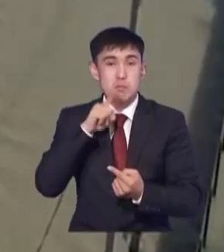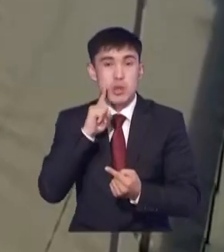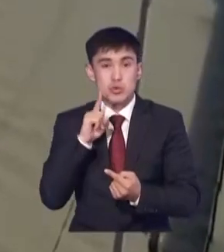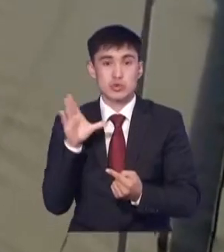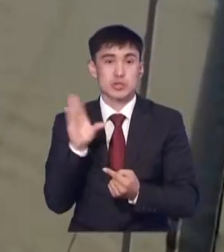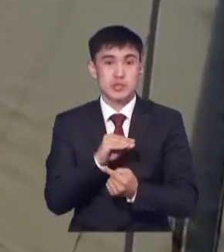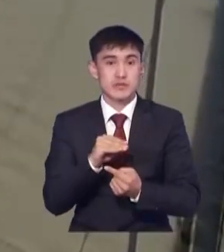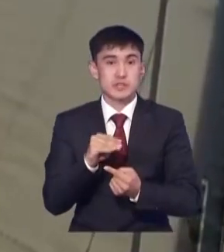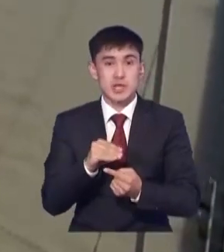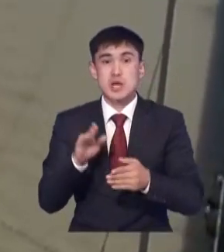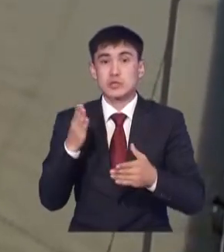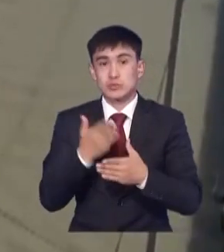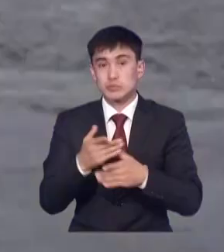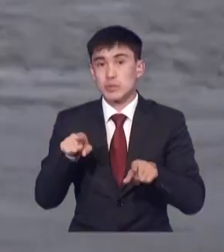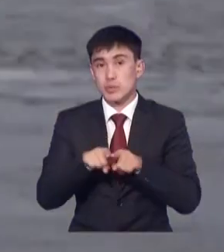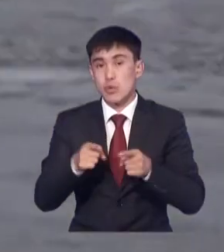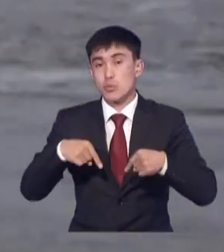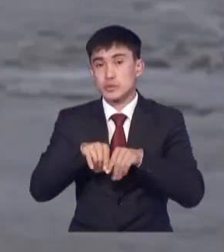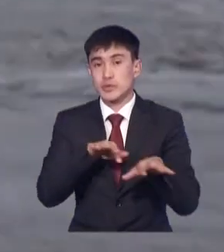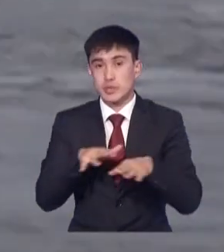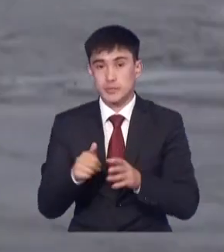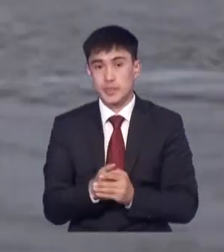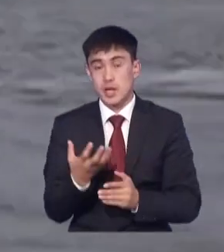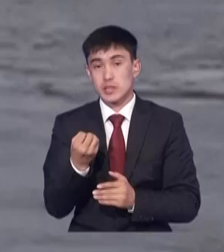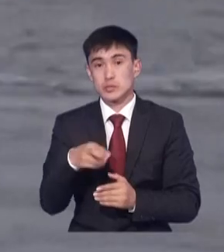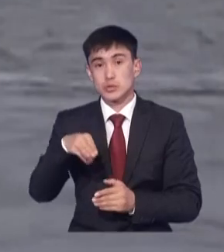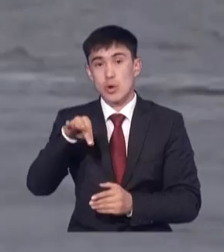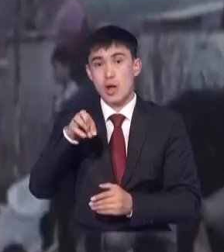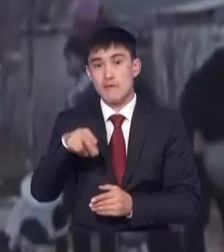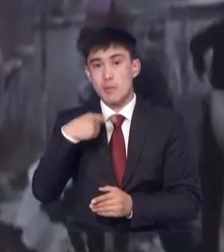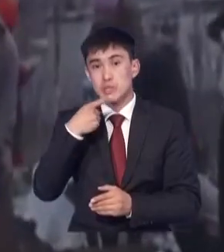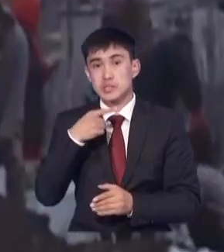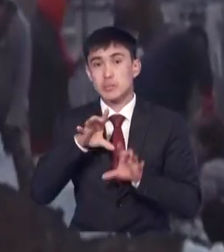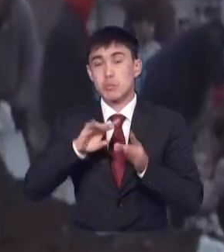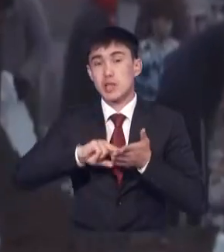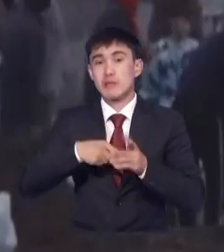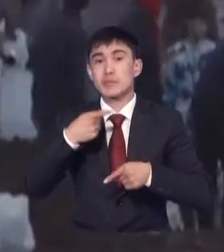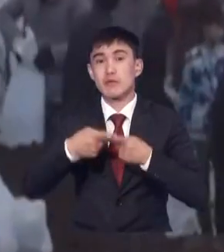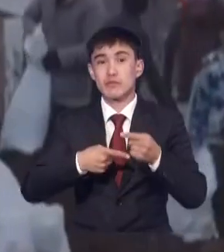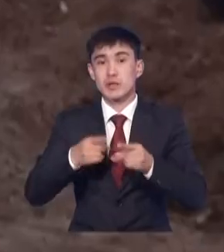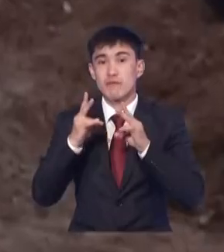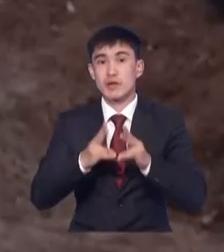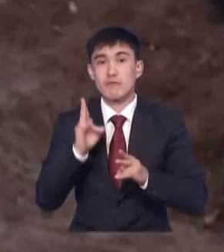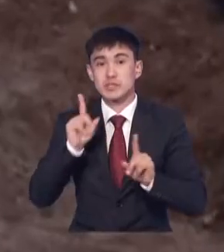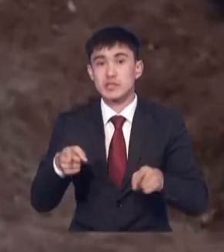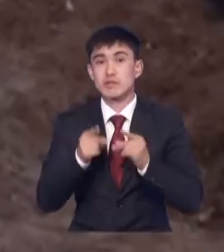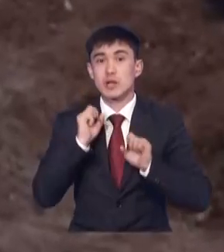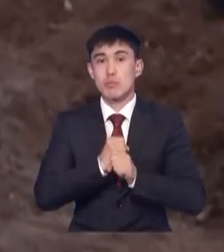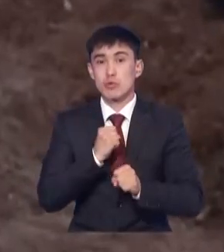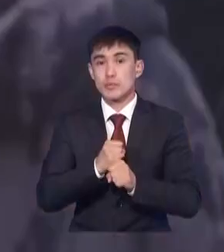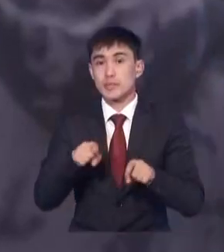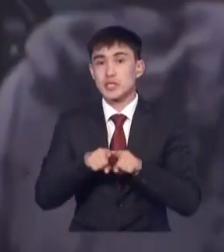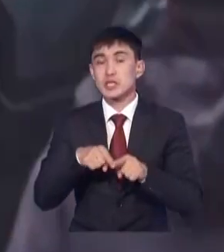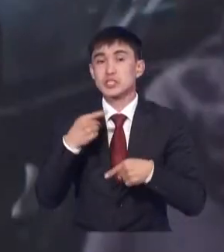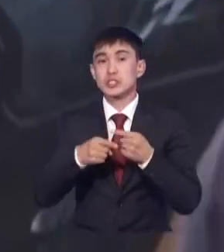и молодежь. Никто не остался в стороне от общего дела. Также Касым-Жомарт Токаев поделился и планами аварийно-восстановительных работ.